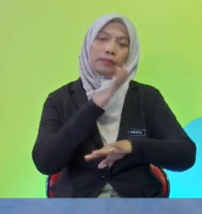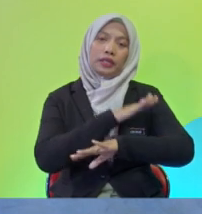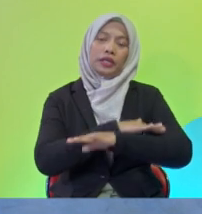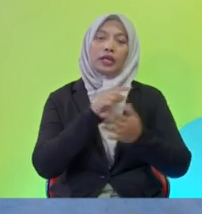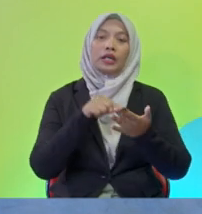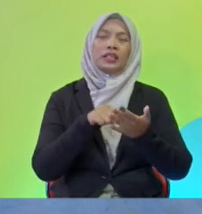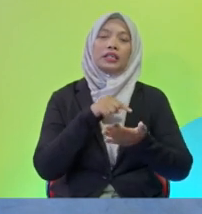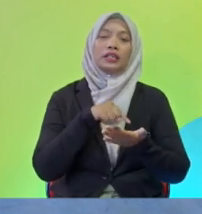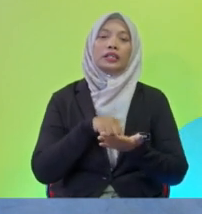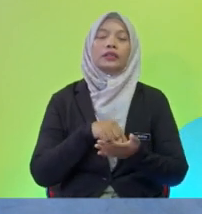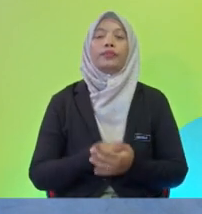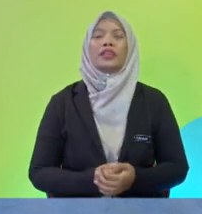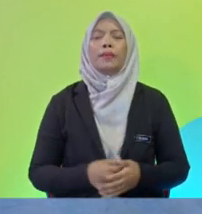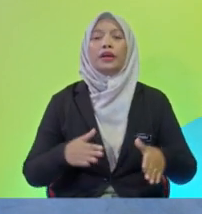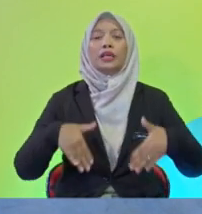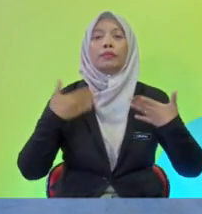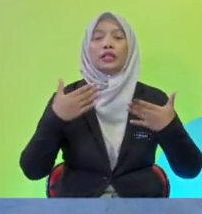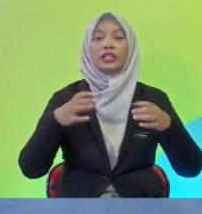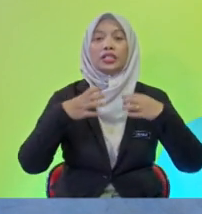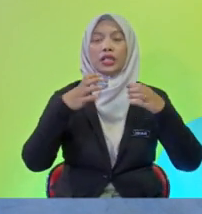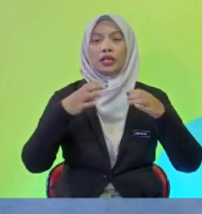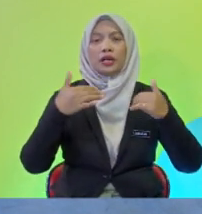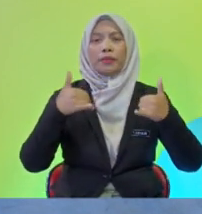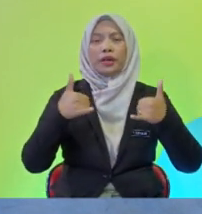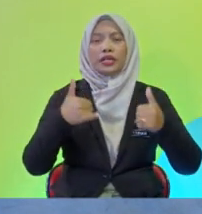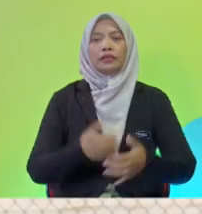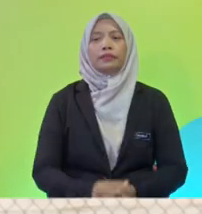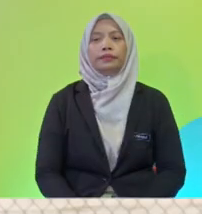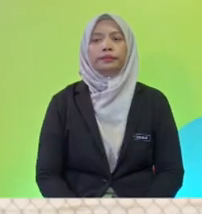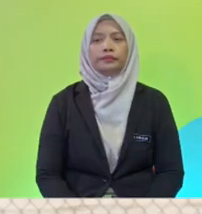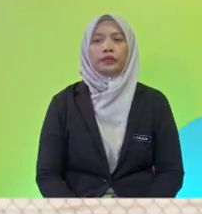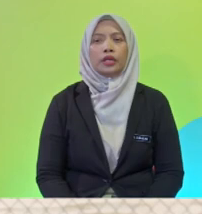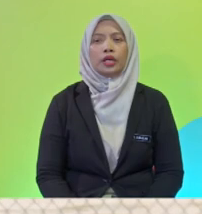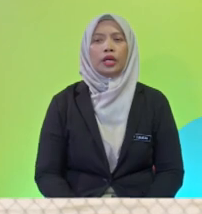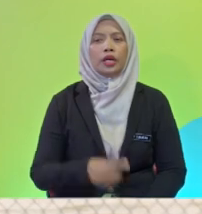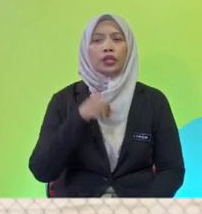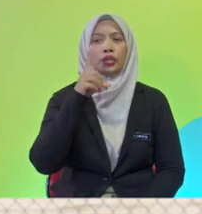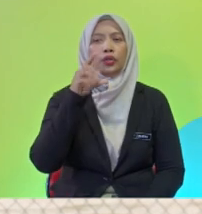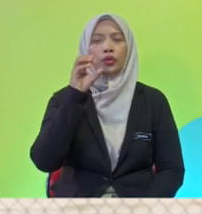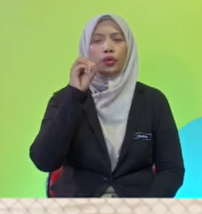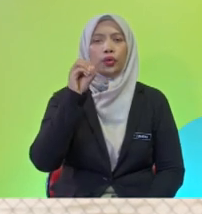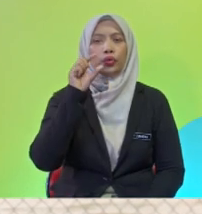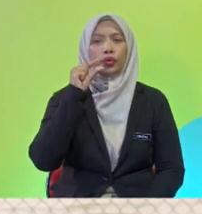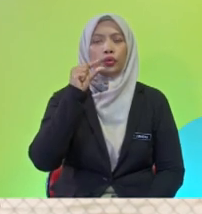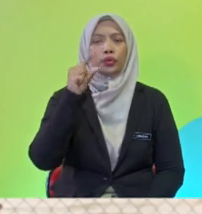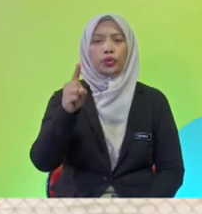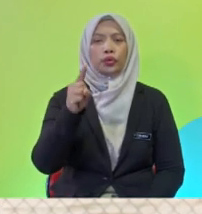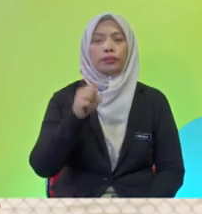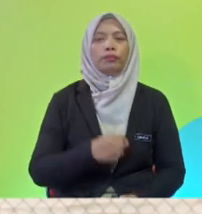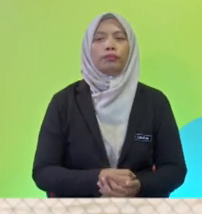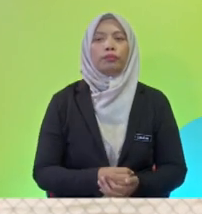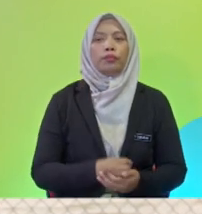hari ini. Okay. Cikgu, macam mana kita nak main permainan dodgeball ni cikgu? Okey. Okey. Ramai yang salah sebut tadi Aiman sebut